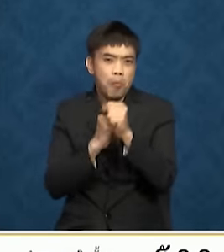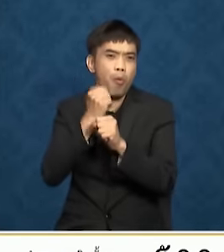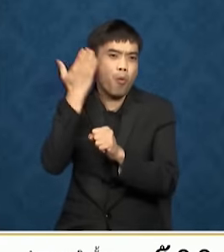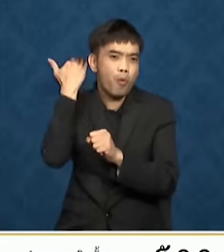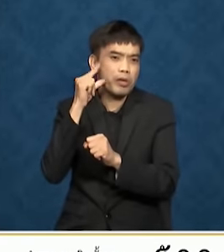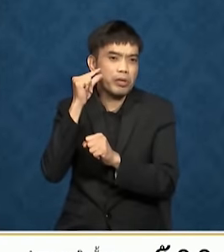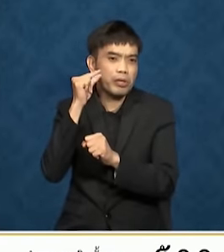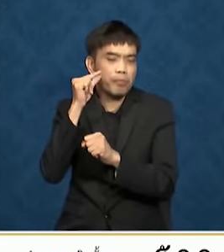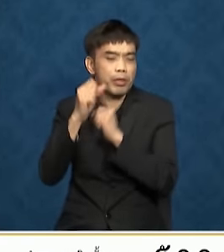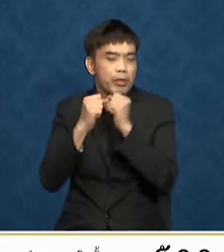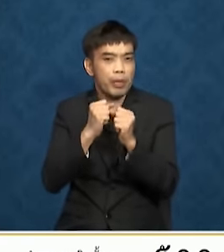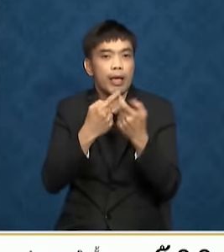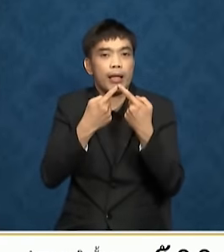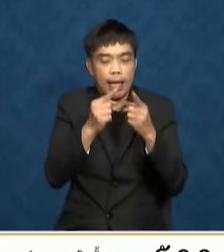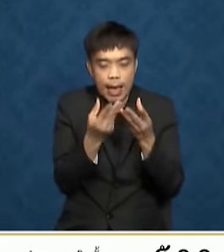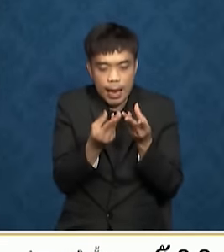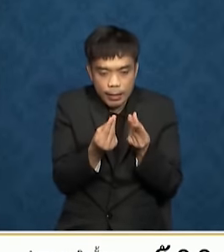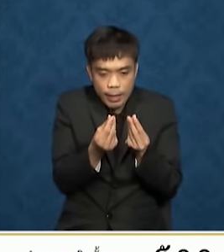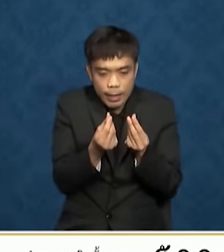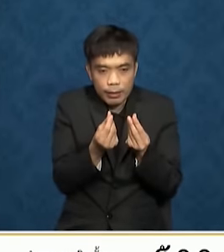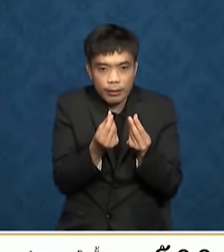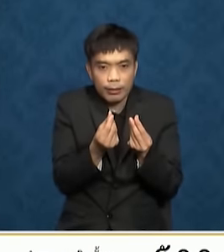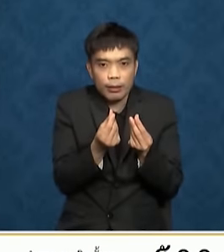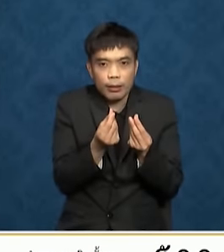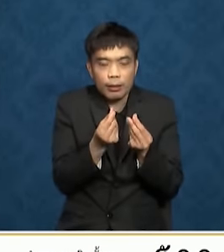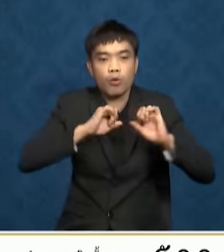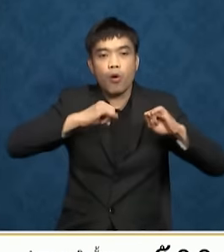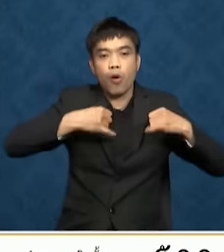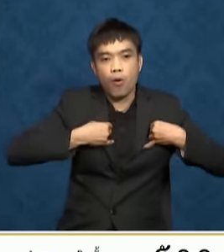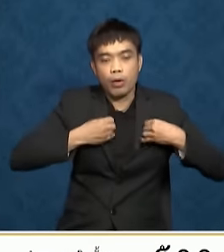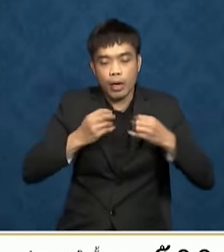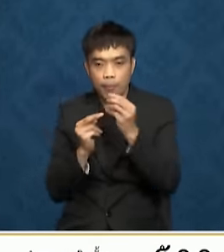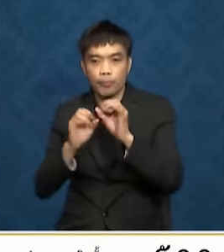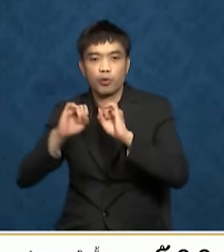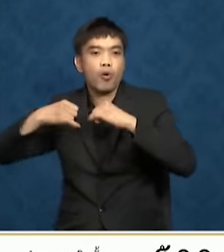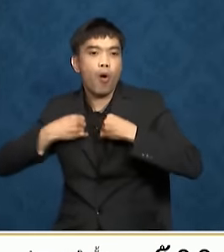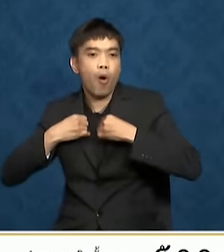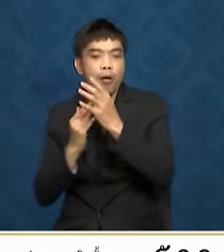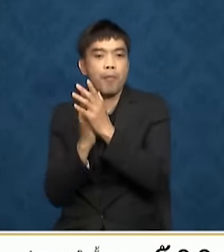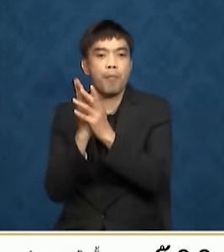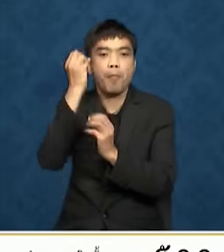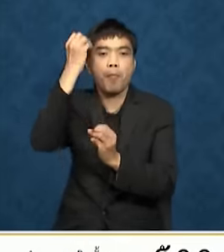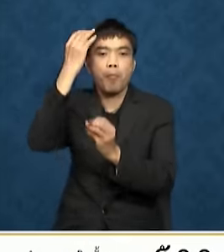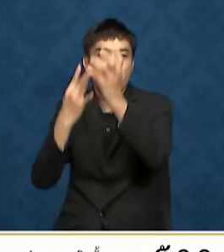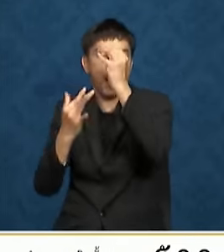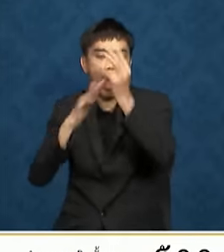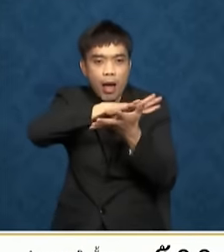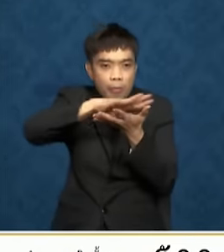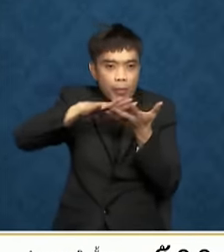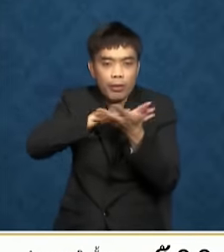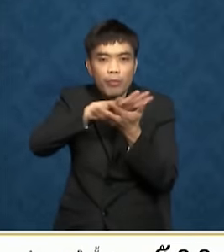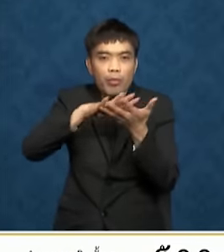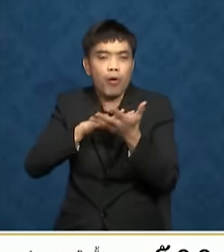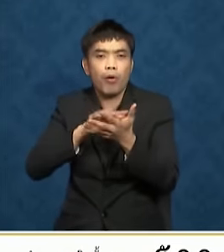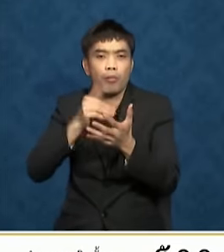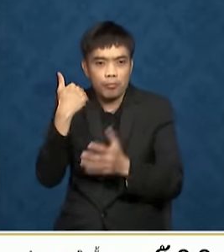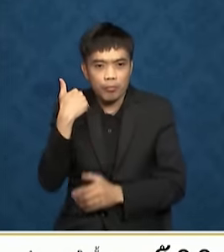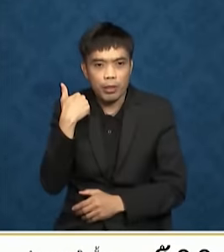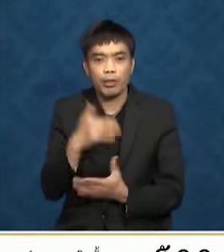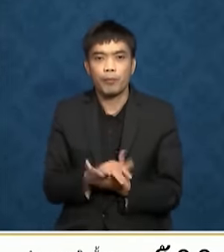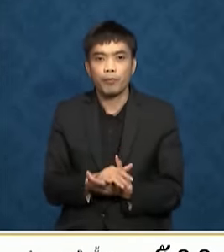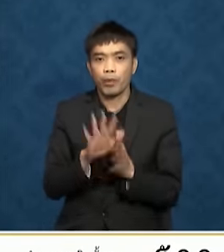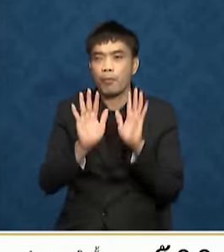ที่ดินทับซ้อนกับเขตป่าในข้อที่ 1ครับงบประมาณการแก้ไขตามงบประมาณปี 68ใส่ไว้ว่า